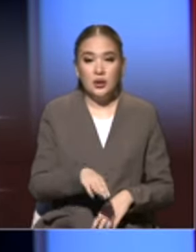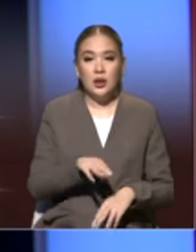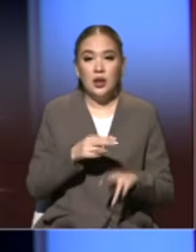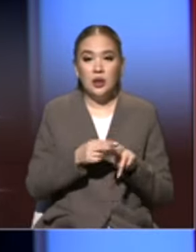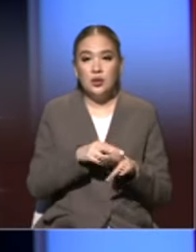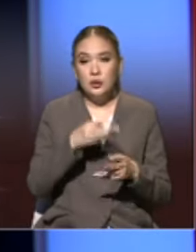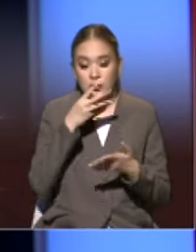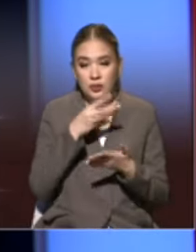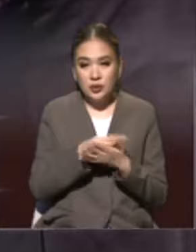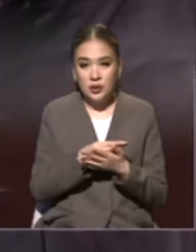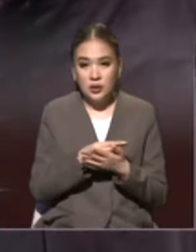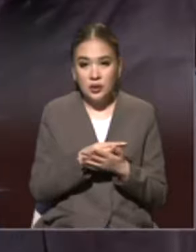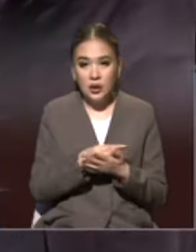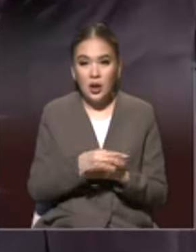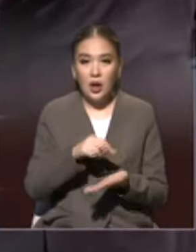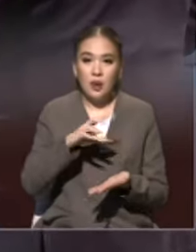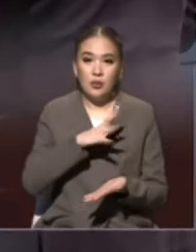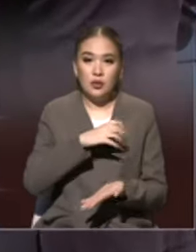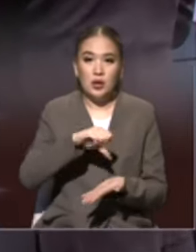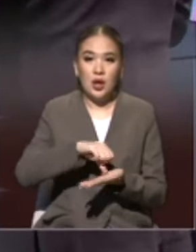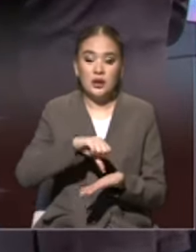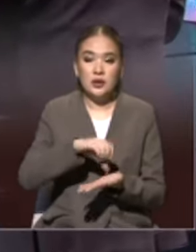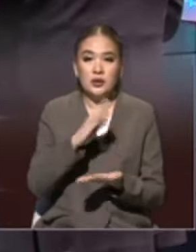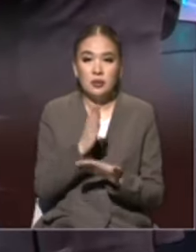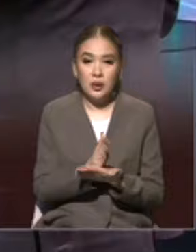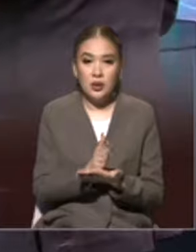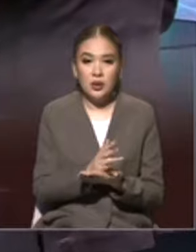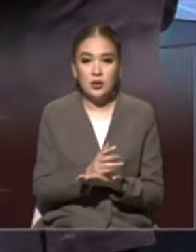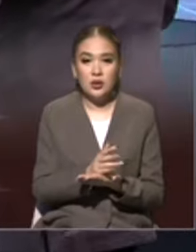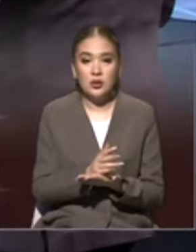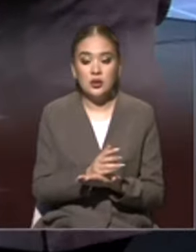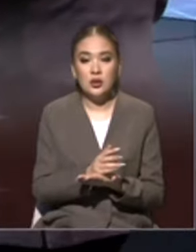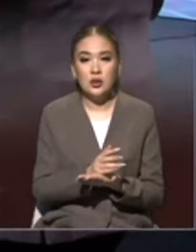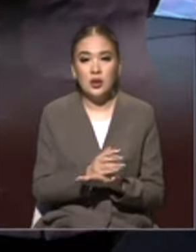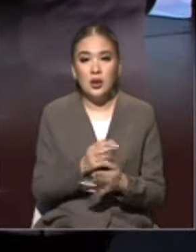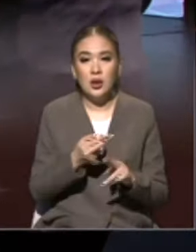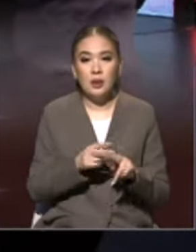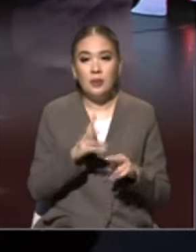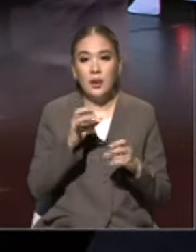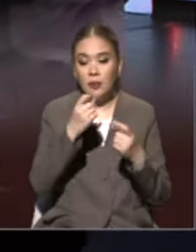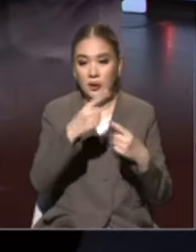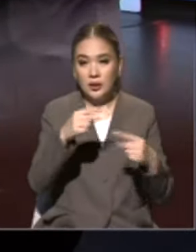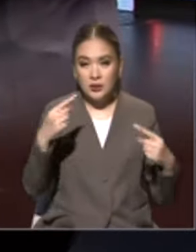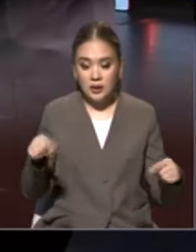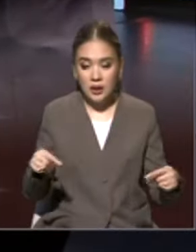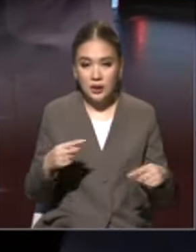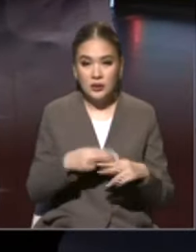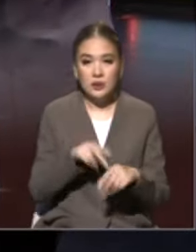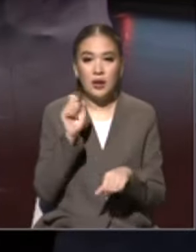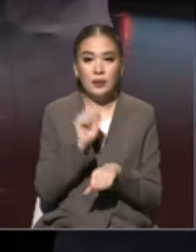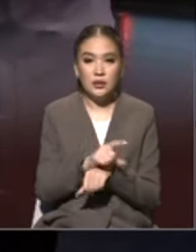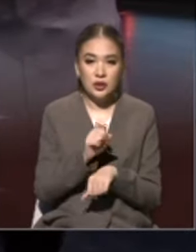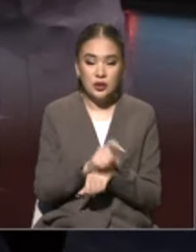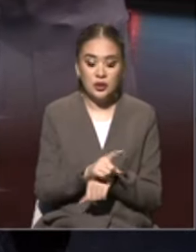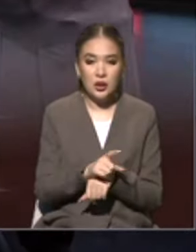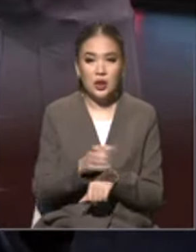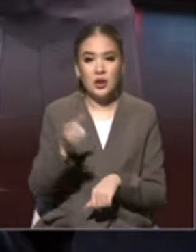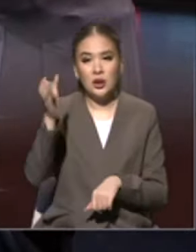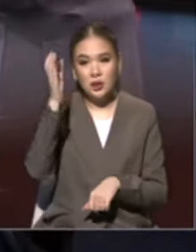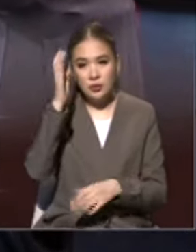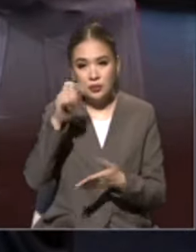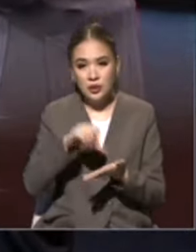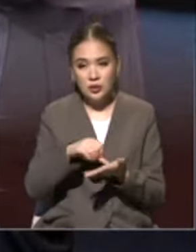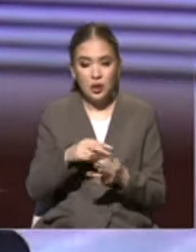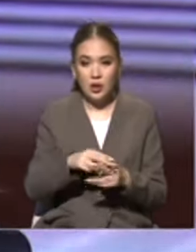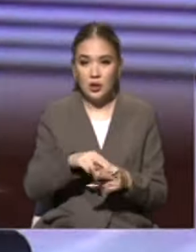ол акиматпен жаңағы қатысы бар шығар, бірақ соның арқасында басқа жаңағы тапсырыс берушілер, өнім берушілер қатыса алмай отыр